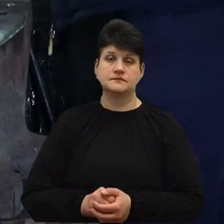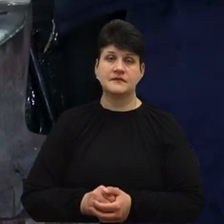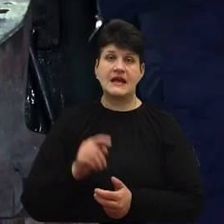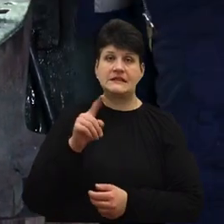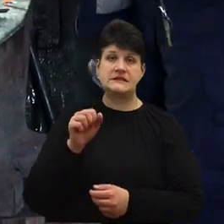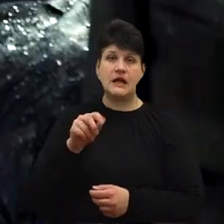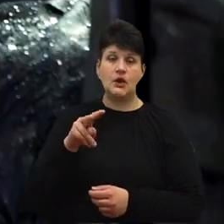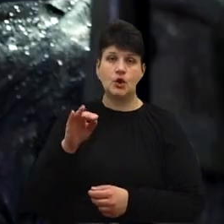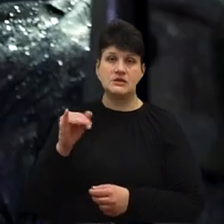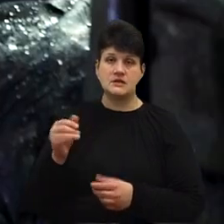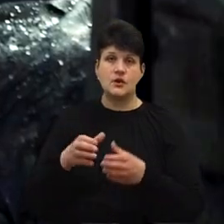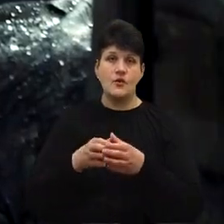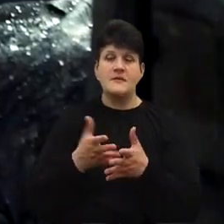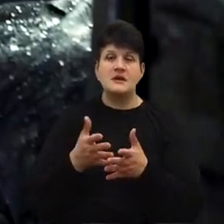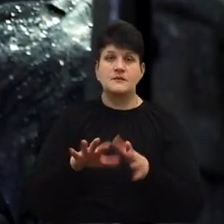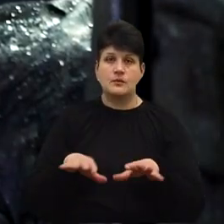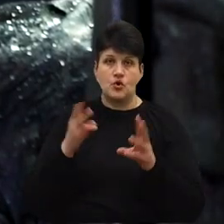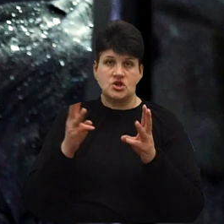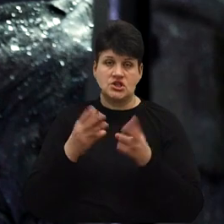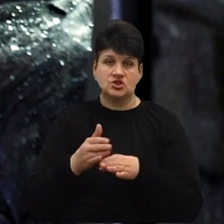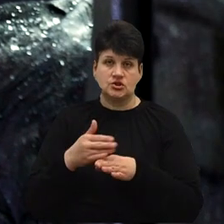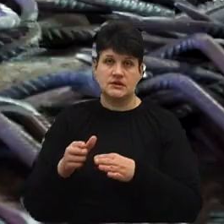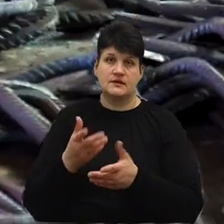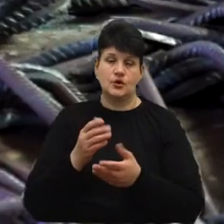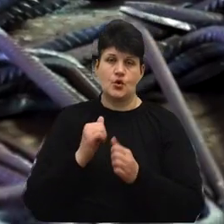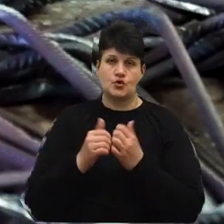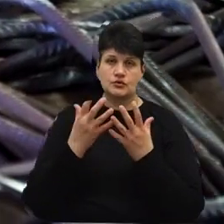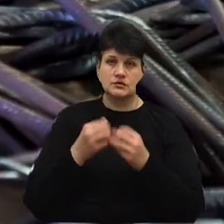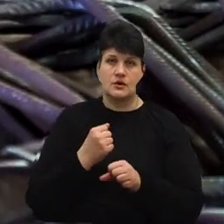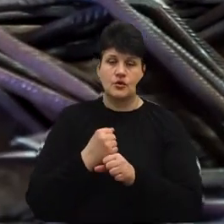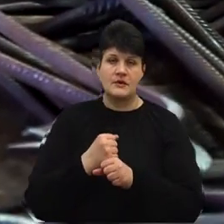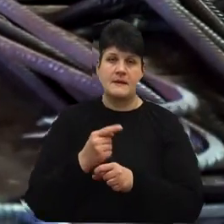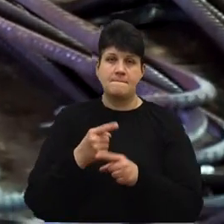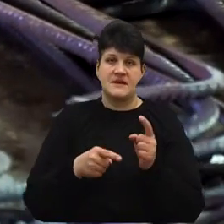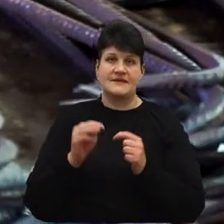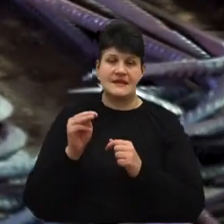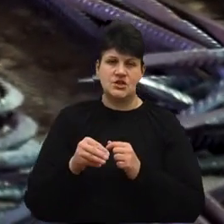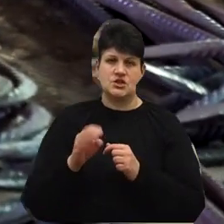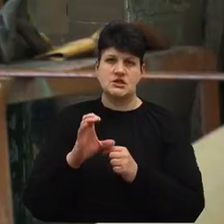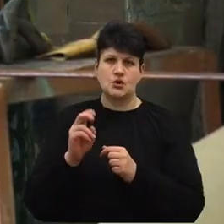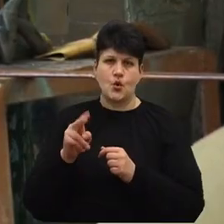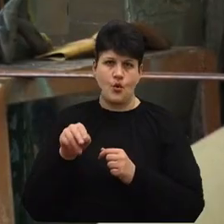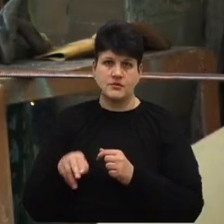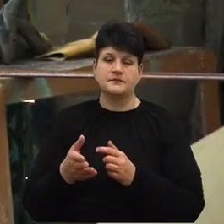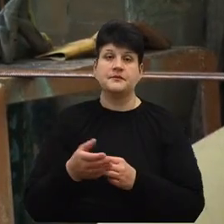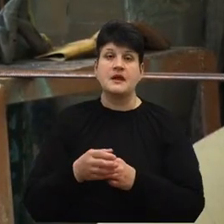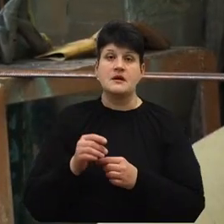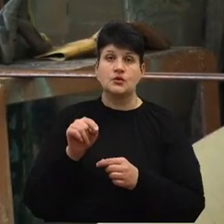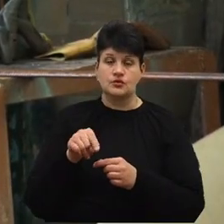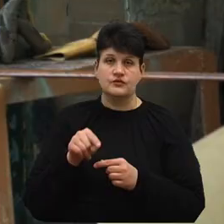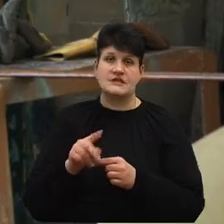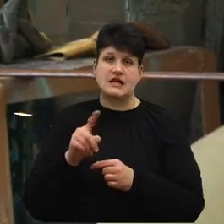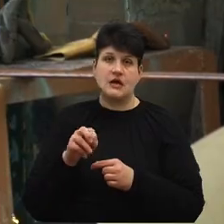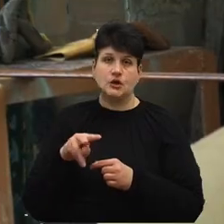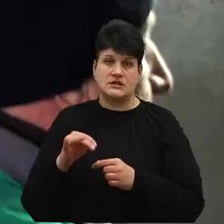Залозецькі ковалі у місцевій пожежній частині щодня кують приблизно 500 скоб для укріплення бліндажів українських бійців. У бригаді